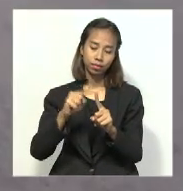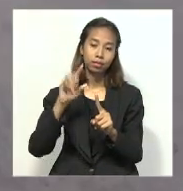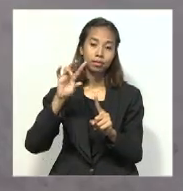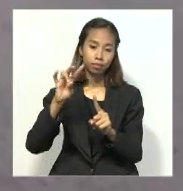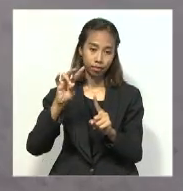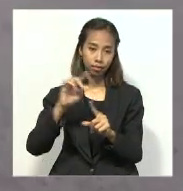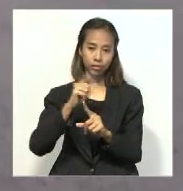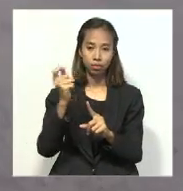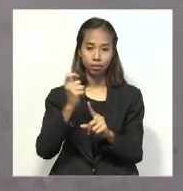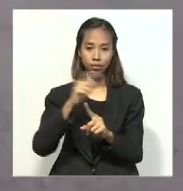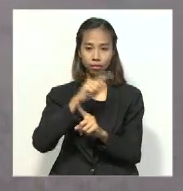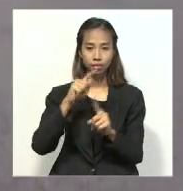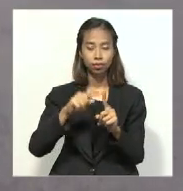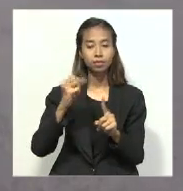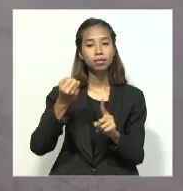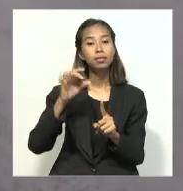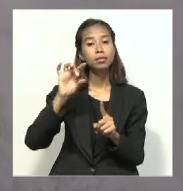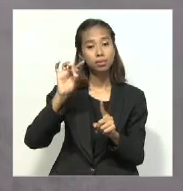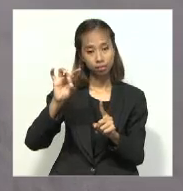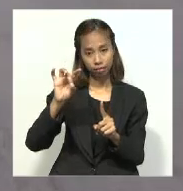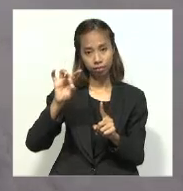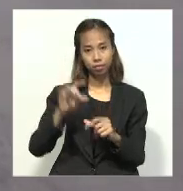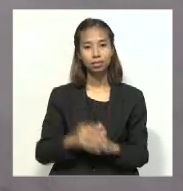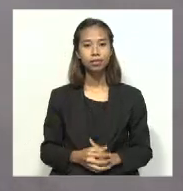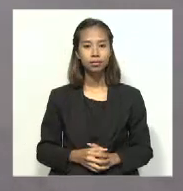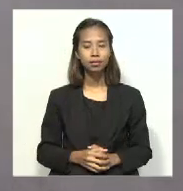อังคารที่18กันยายนที่จะถึงนี้นะครับ